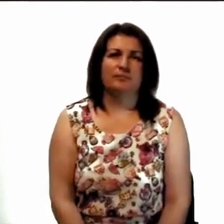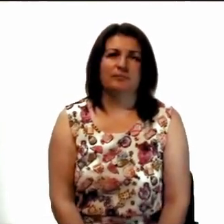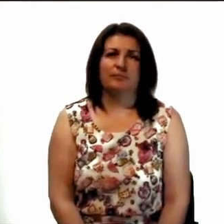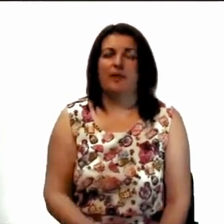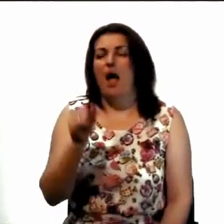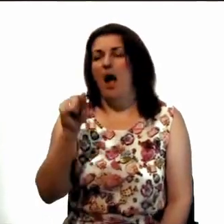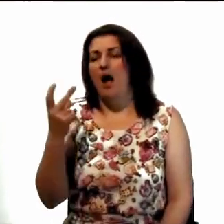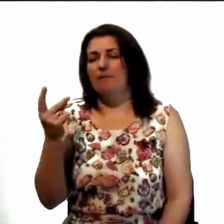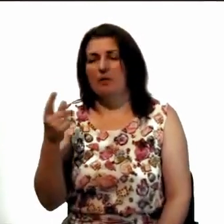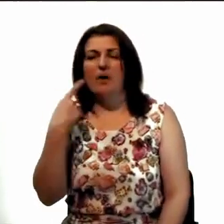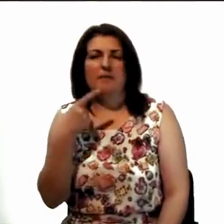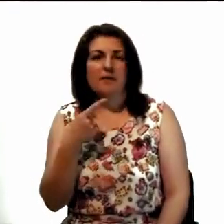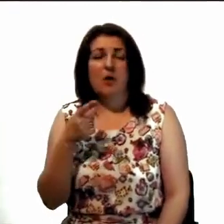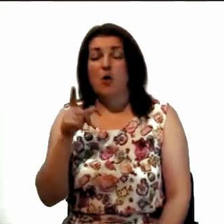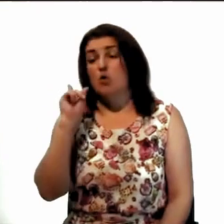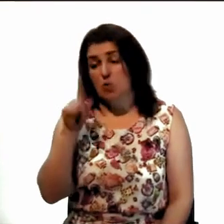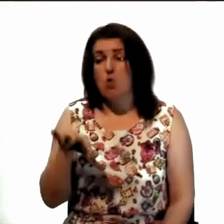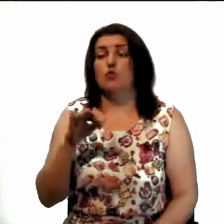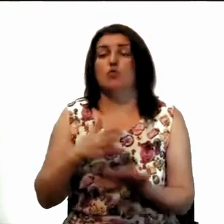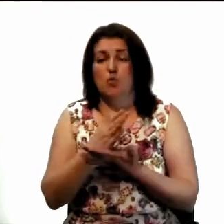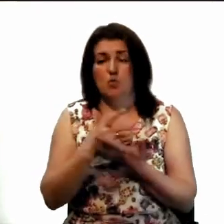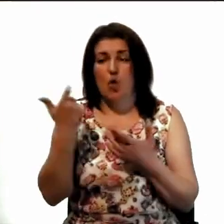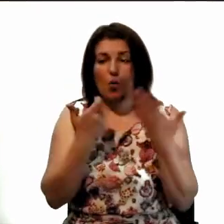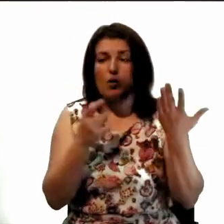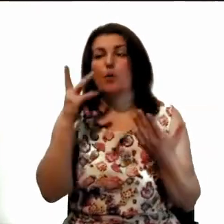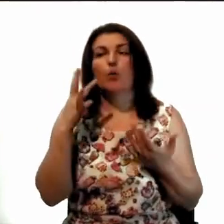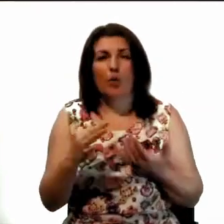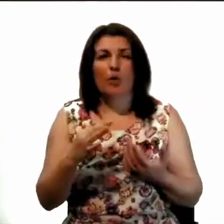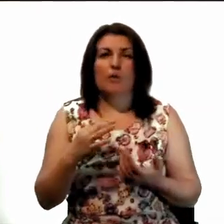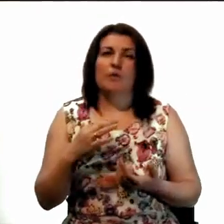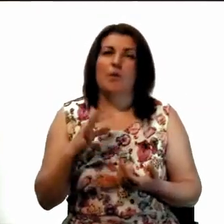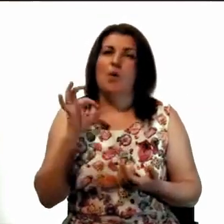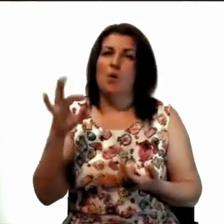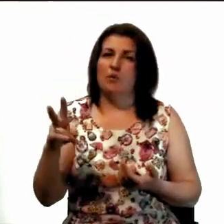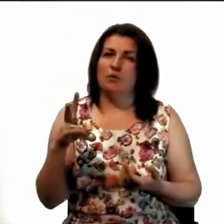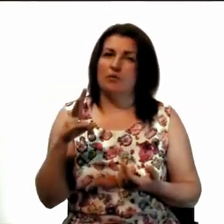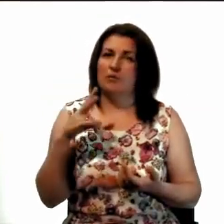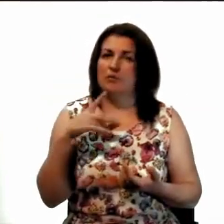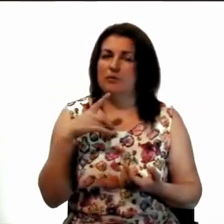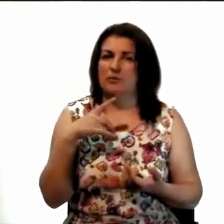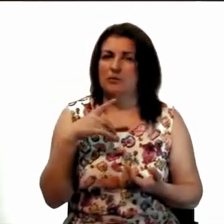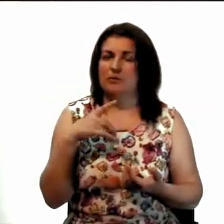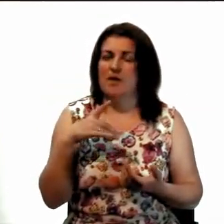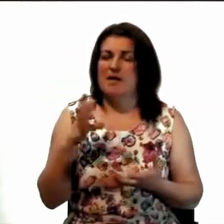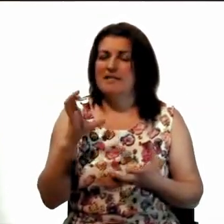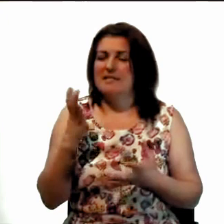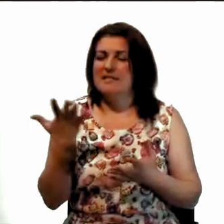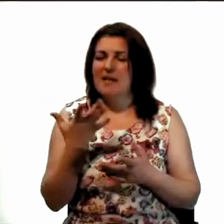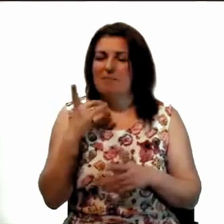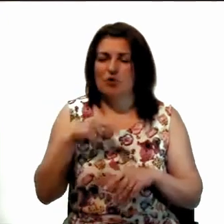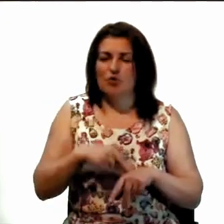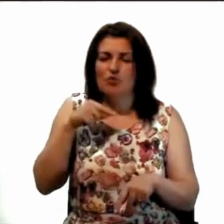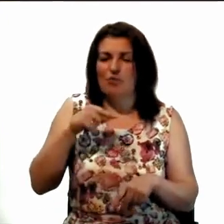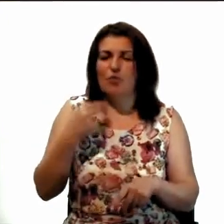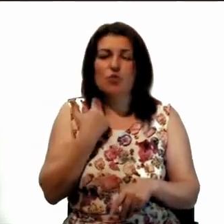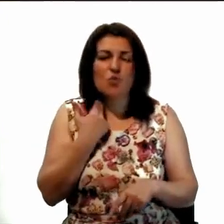А другой тоже служит, но он с чувства долга, обязательства,